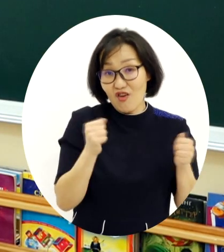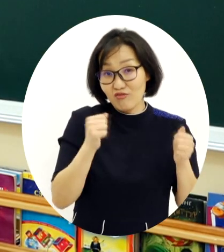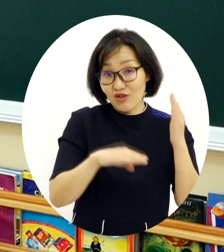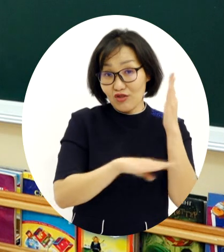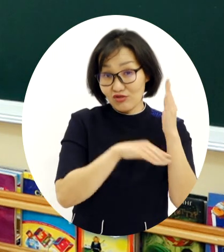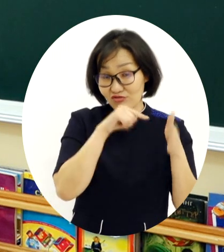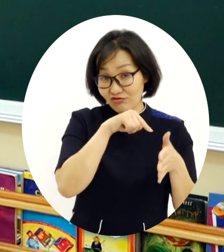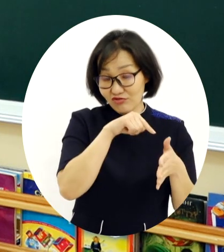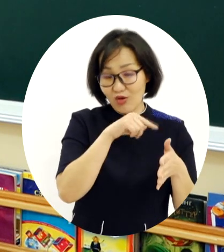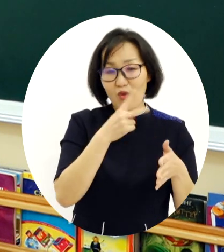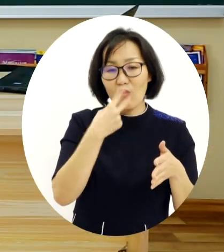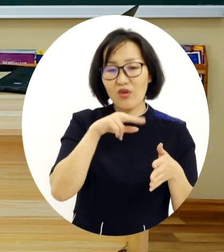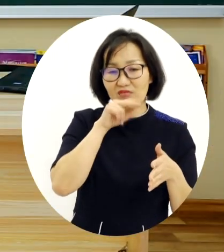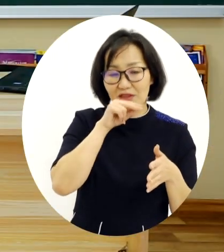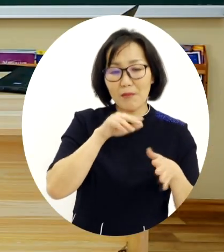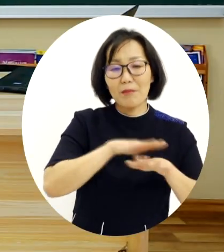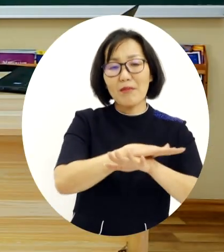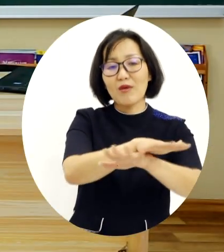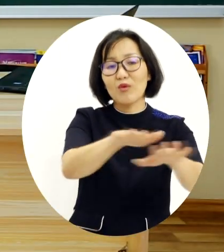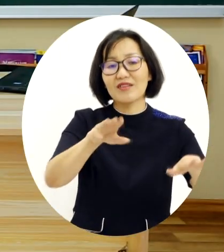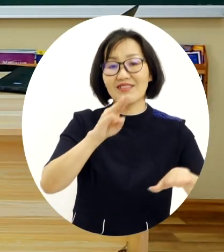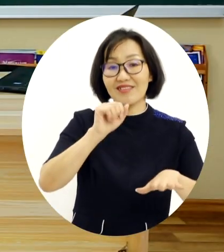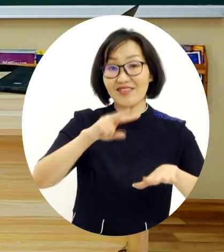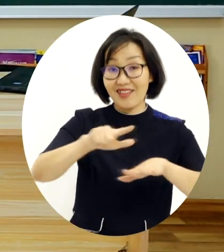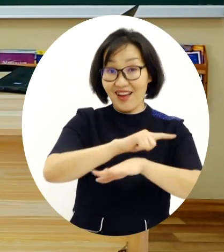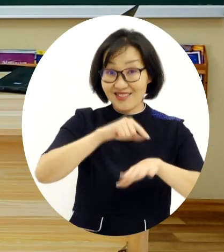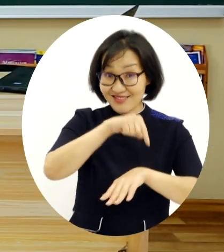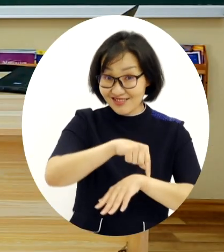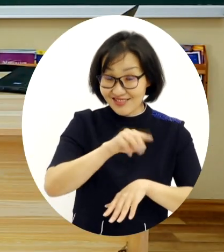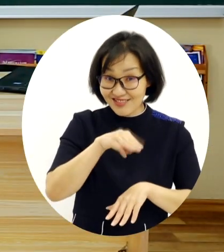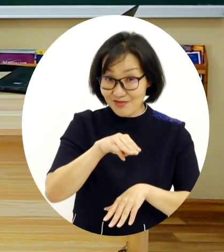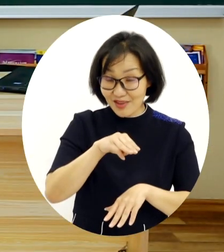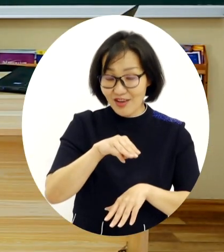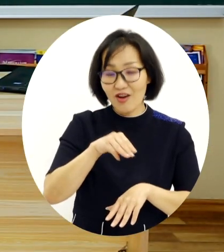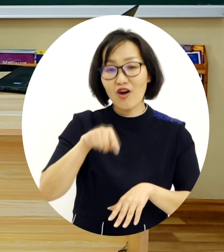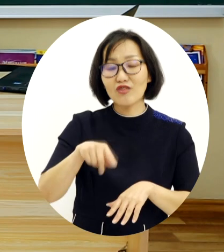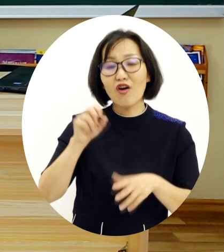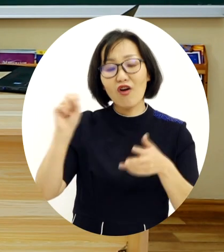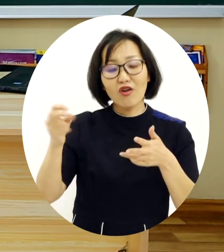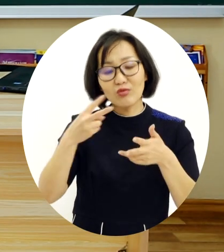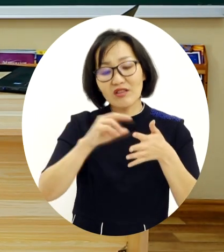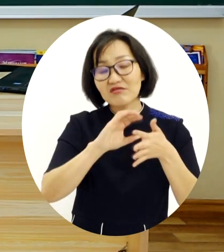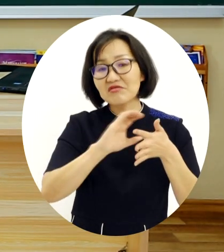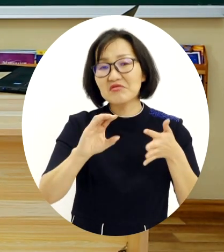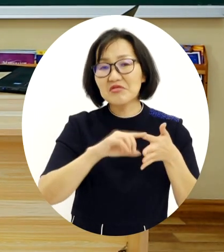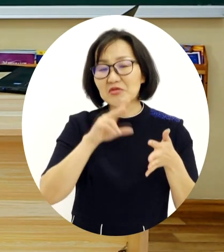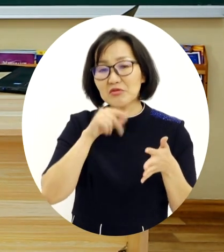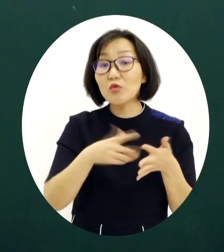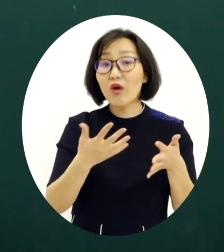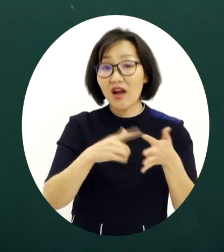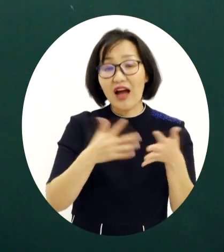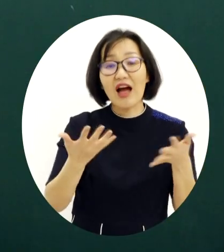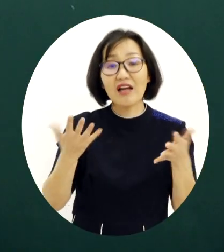гэсэн хэсэгт үйл явдал баян булгын талд байсан бол одоо 2-р хэсгийн үйл явдал маань гэрт өрнж